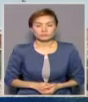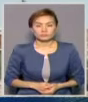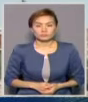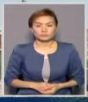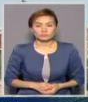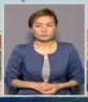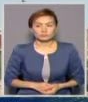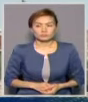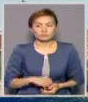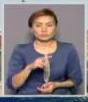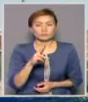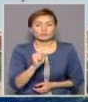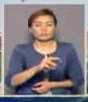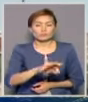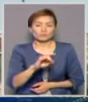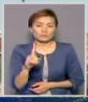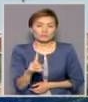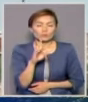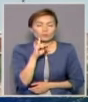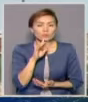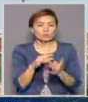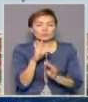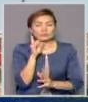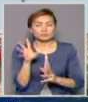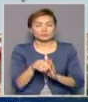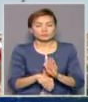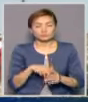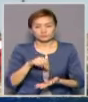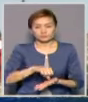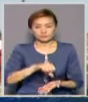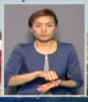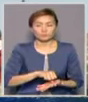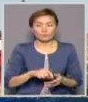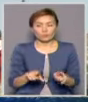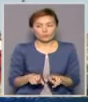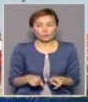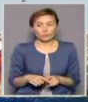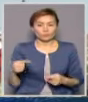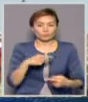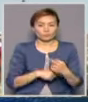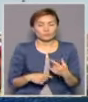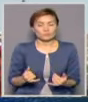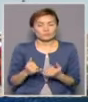мына КамАЗ-дар беріп, ауыл жастарының бәрі келіп жұмыла қылып қатынасу бұл бір-біріне деген